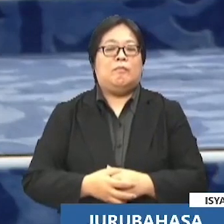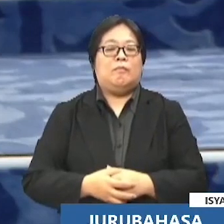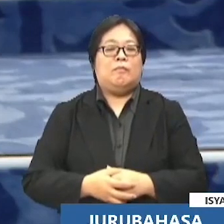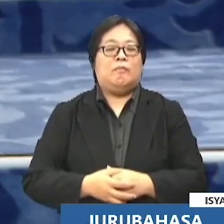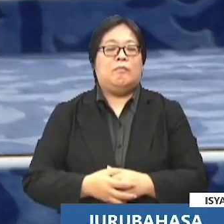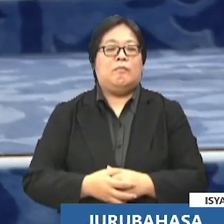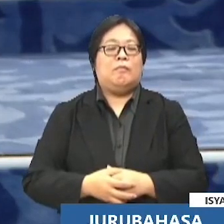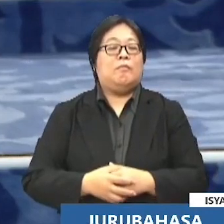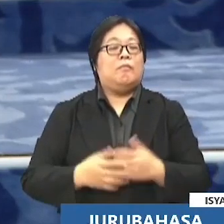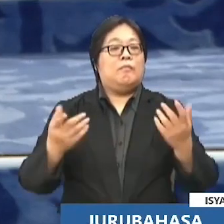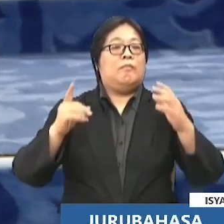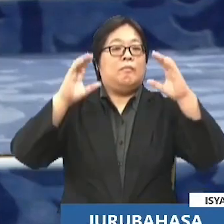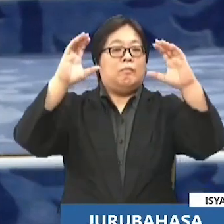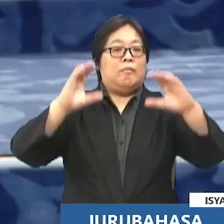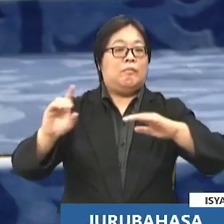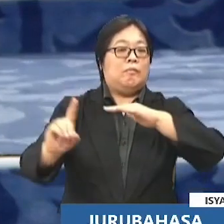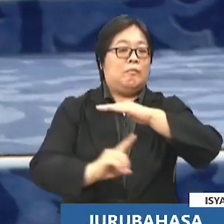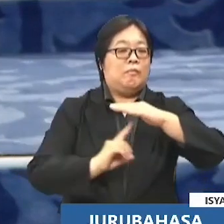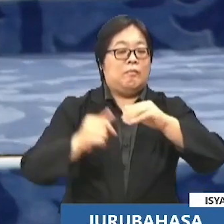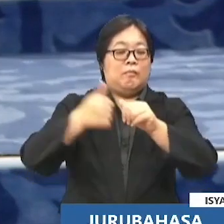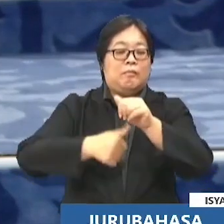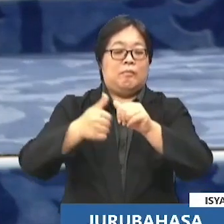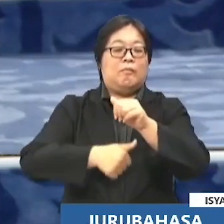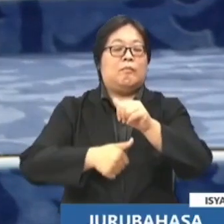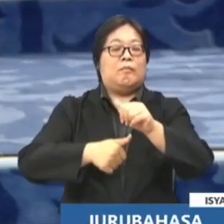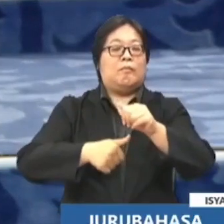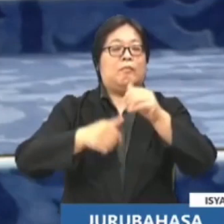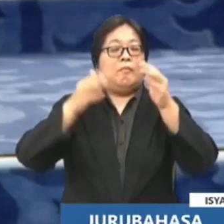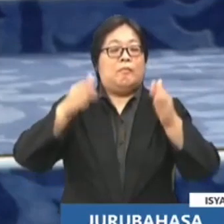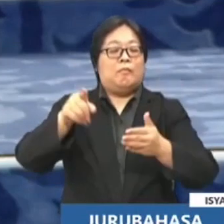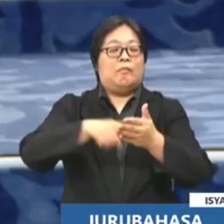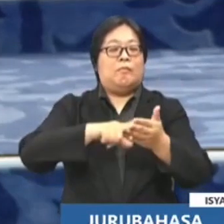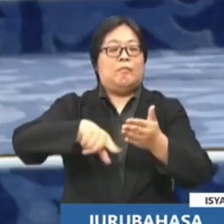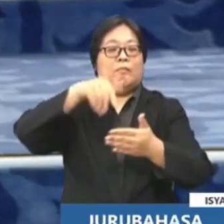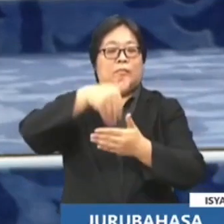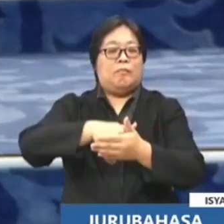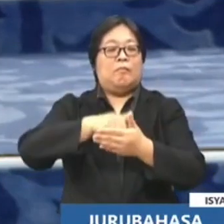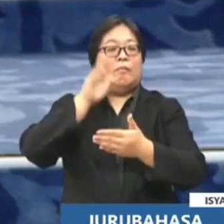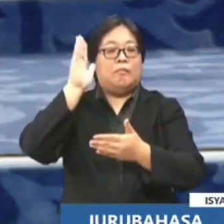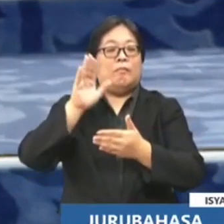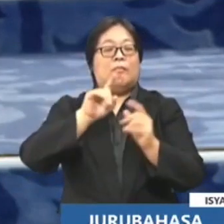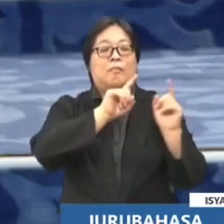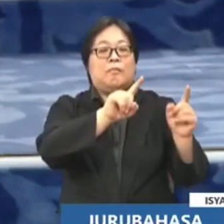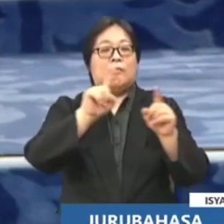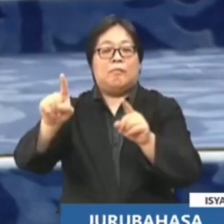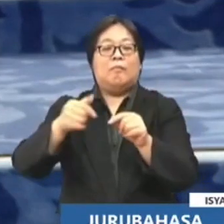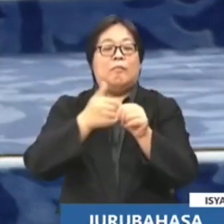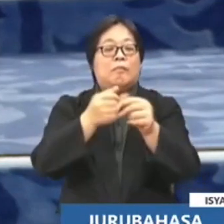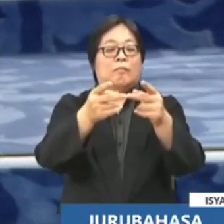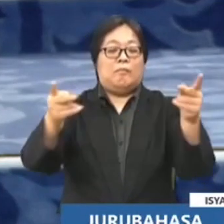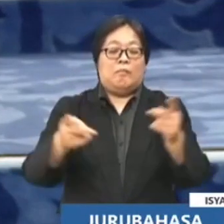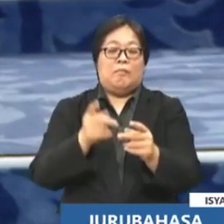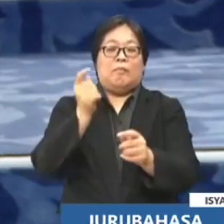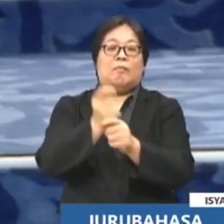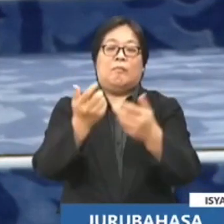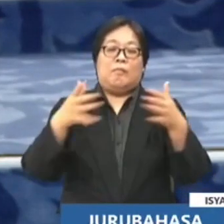secara dasarnya setiap pemilih akan mengundi berdasarkan bagian pilihanraya yang telah ditetapkan bagi